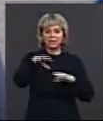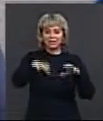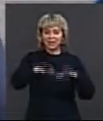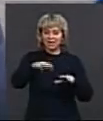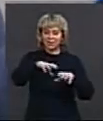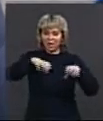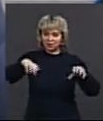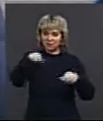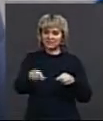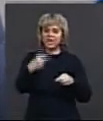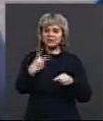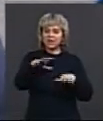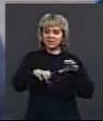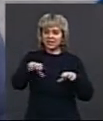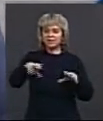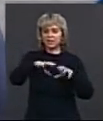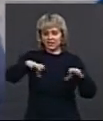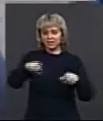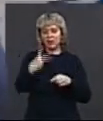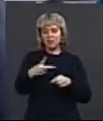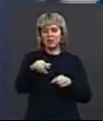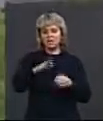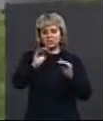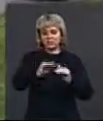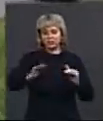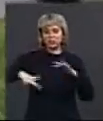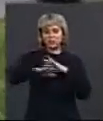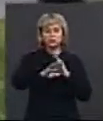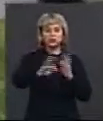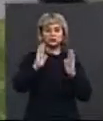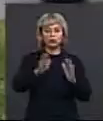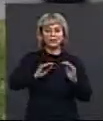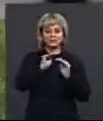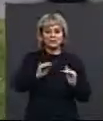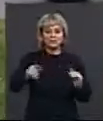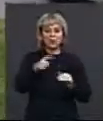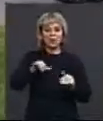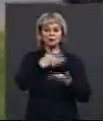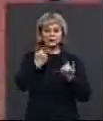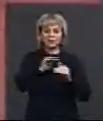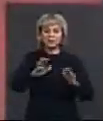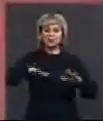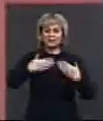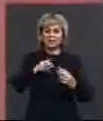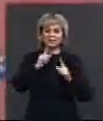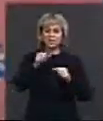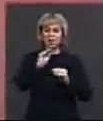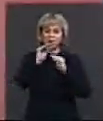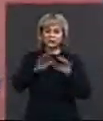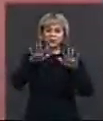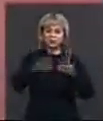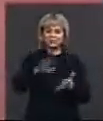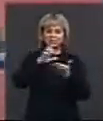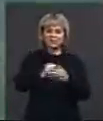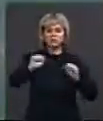килограмм колбасы или 2 килограмма на площадку на детскую. И не только на детскую. Те, у кого нет детей, предлагали на собраниях обустроить место